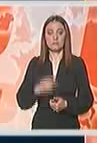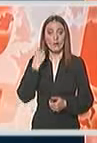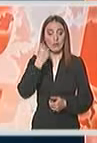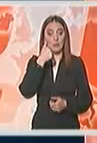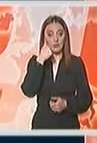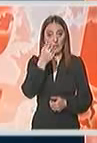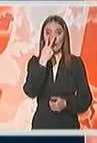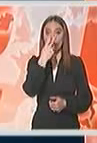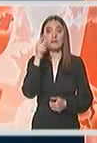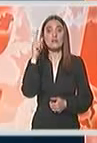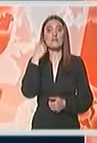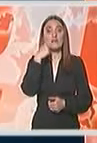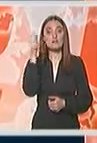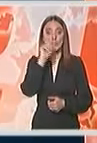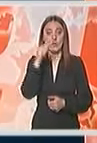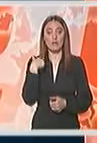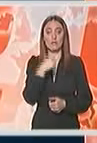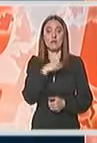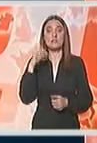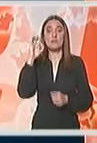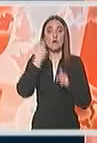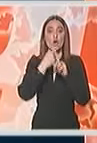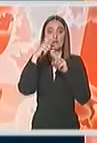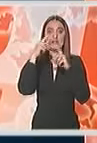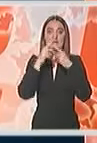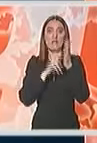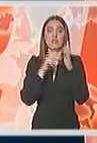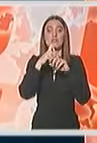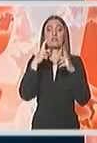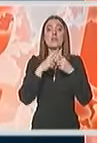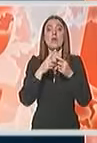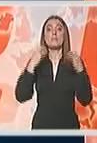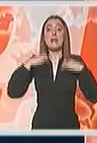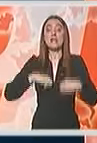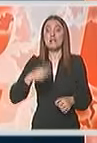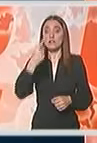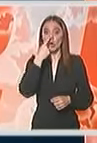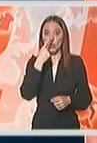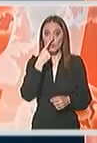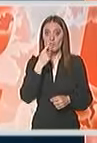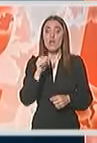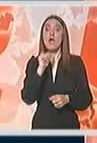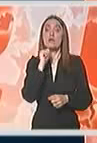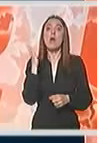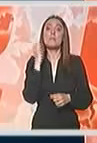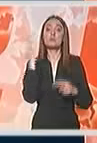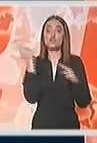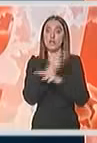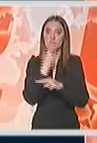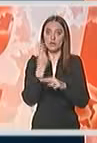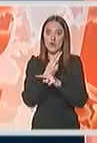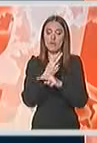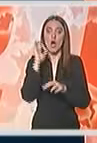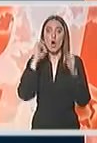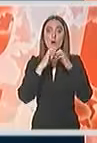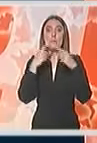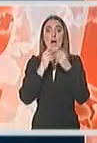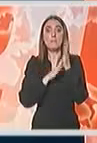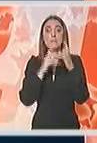Dobar dan, gledate Vesti u 1, ja sam Roksanda Đorđević. Predsednik Rusije Dmitri Medvedev i Sjedinjenih Američkih Država Barack